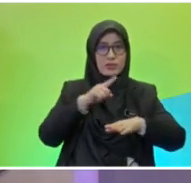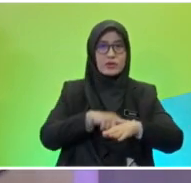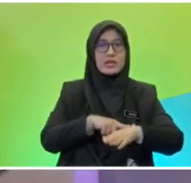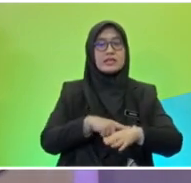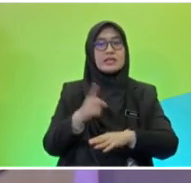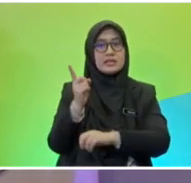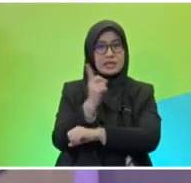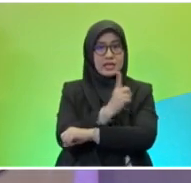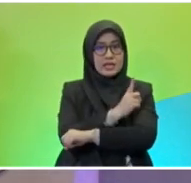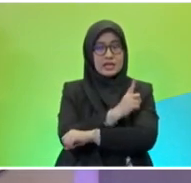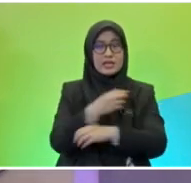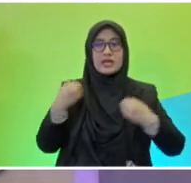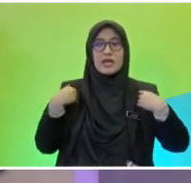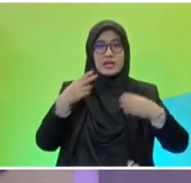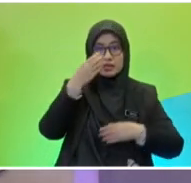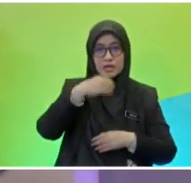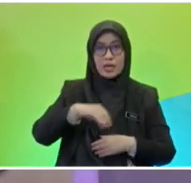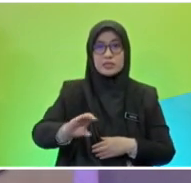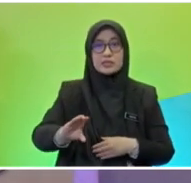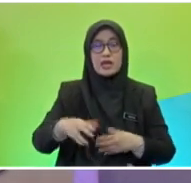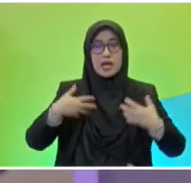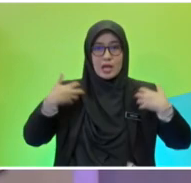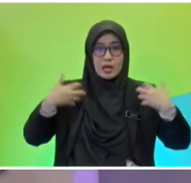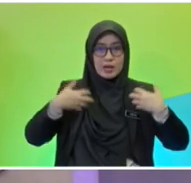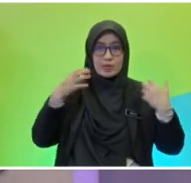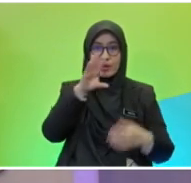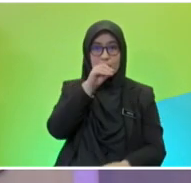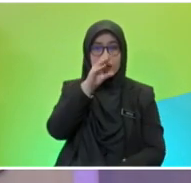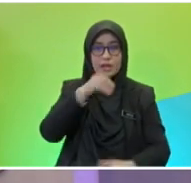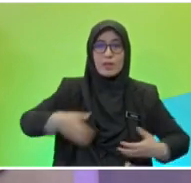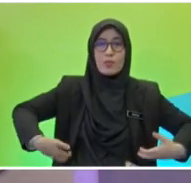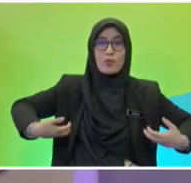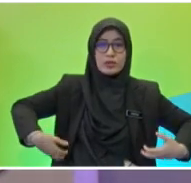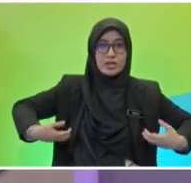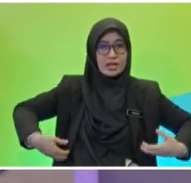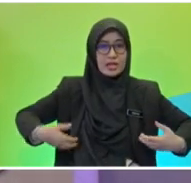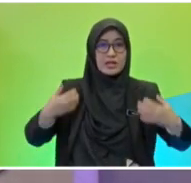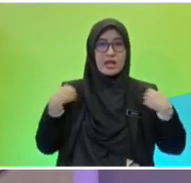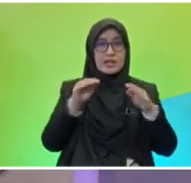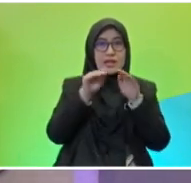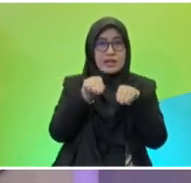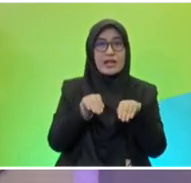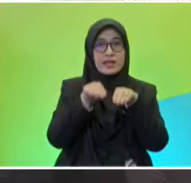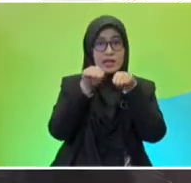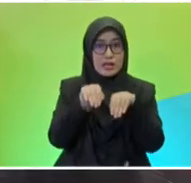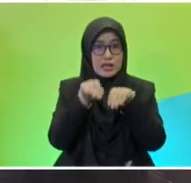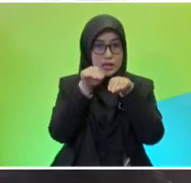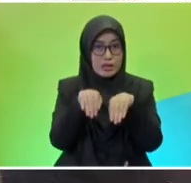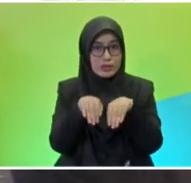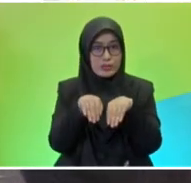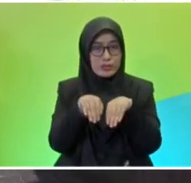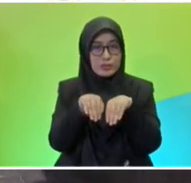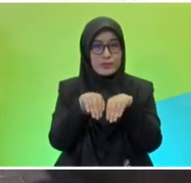gajah. Ada harimau. Betul. Ada itik. Ada monyet. Ada monyet. Ada kenggeru. Apa lagi? Macam-macam